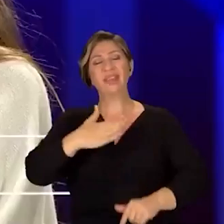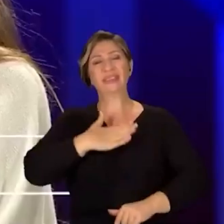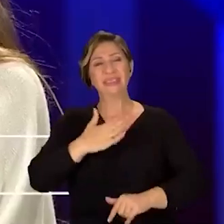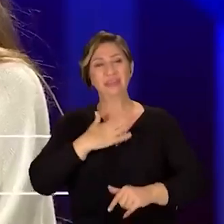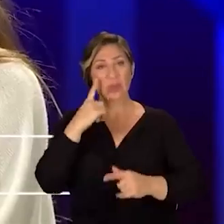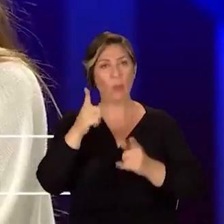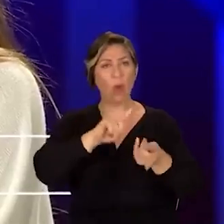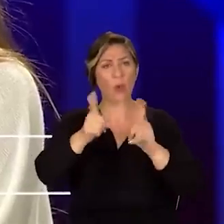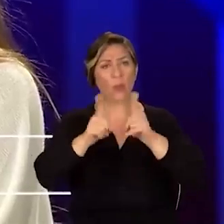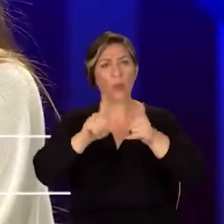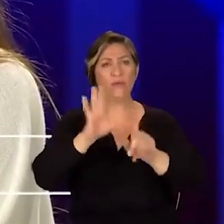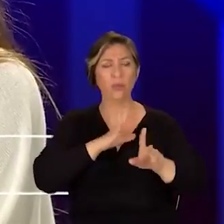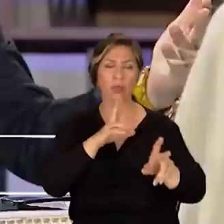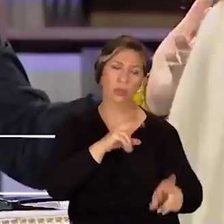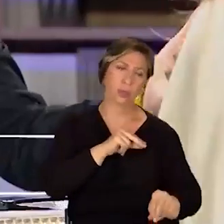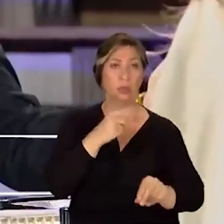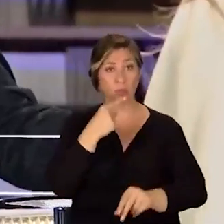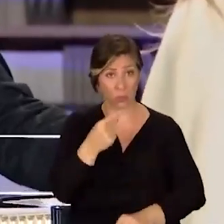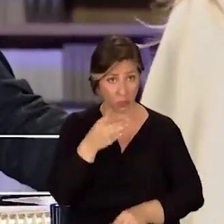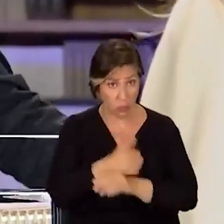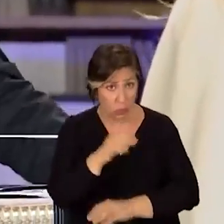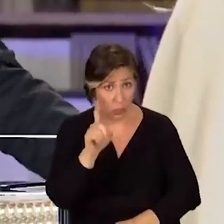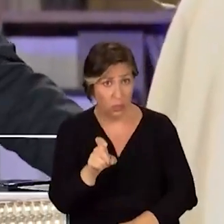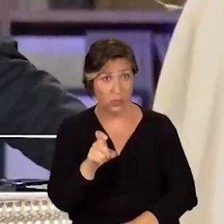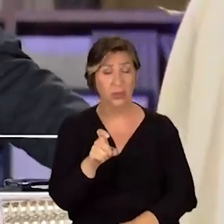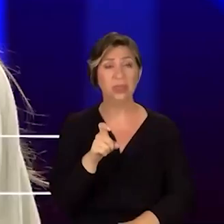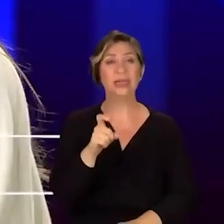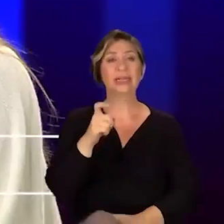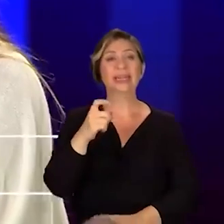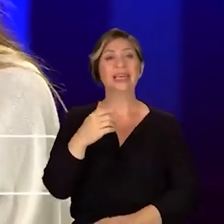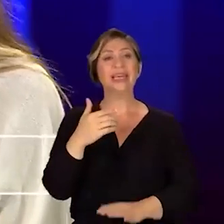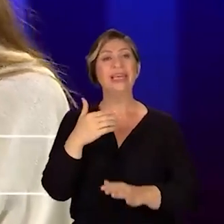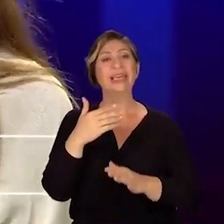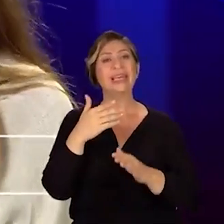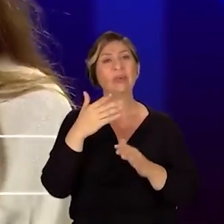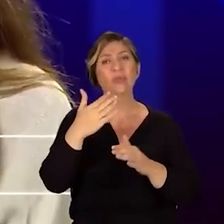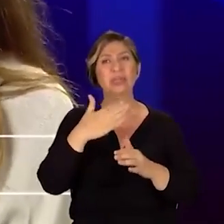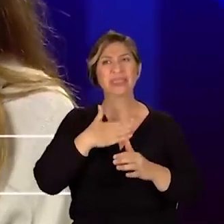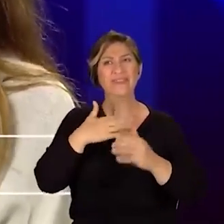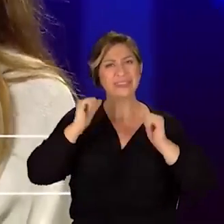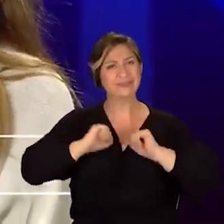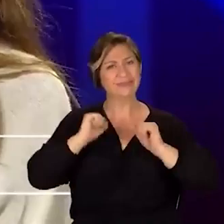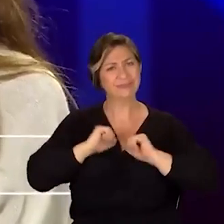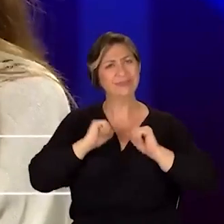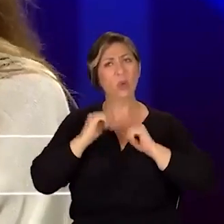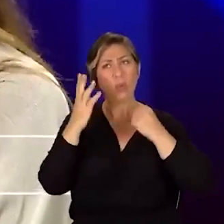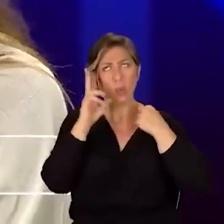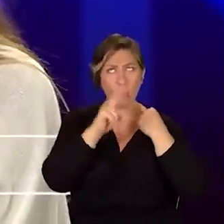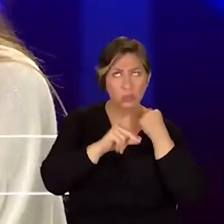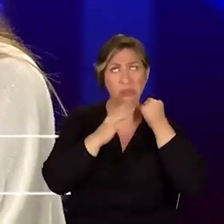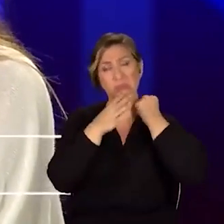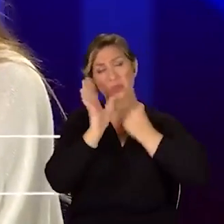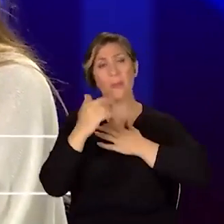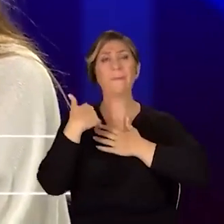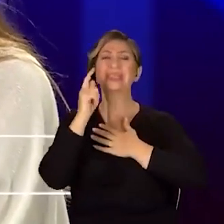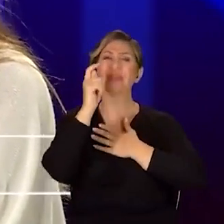şöyle yap, böyle yap, hop uykudasın gibi bir şeyler var. Doğru mu? Yani egzersizlerle uykuda olur musun bilmiyorum. Evet, böyle şeyler var ama ben şunu